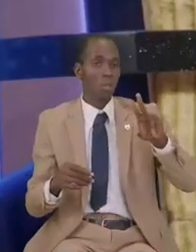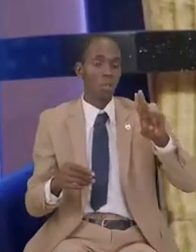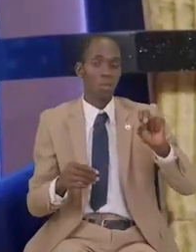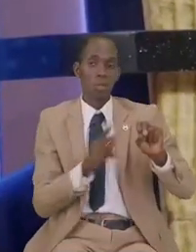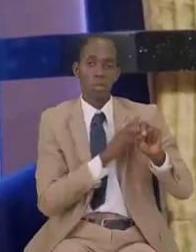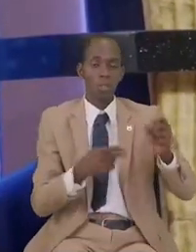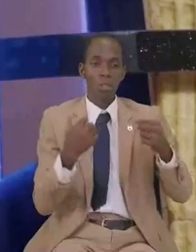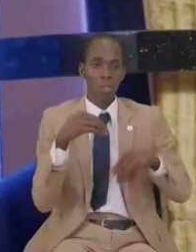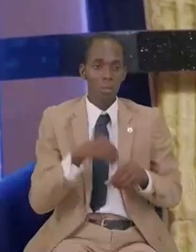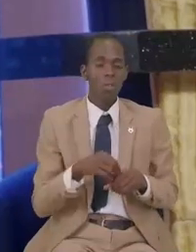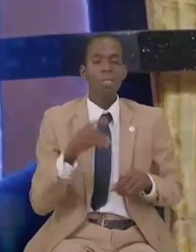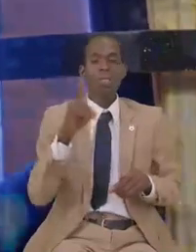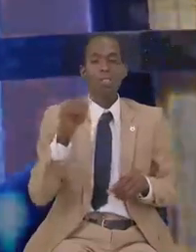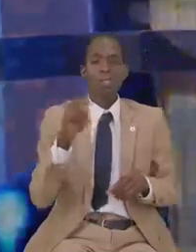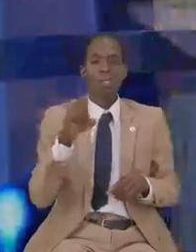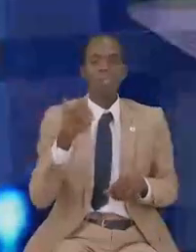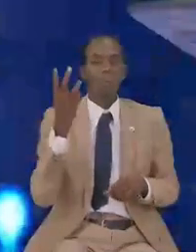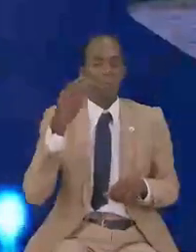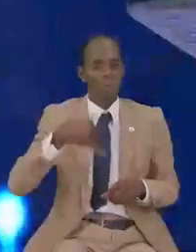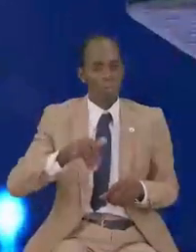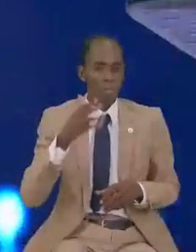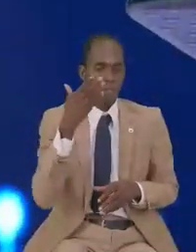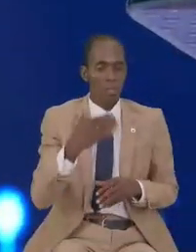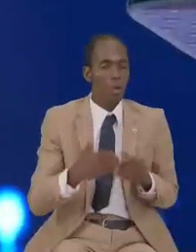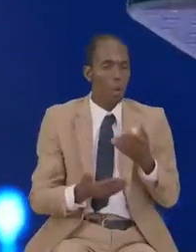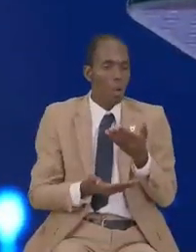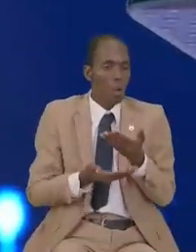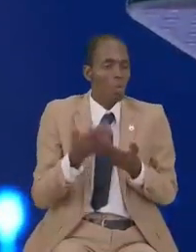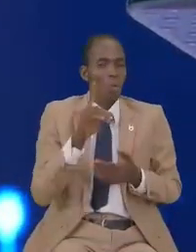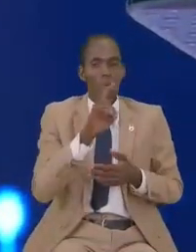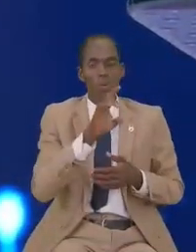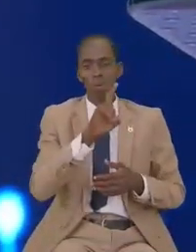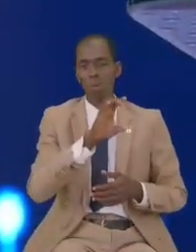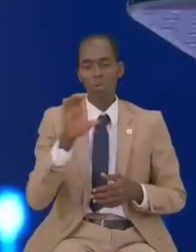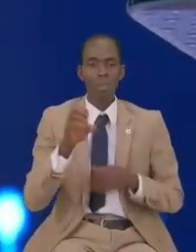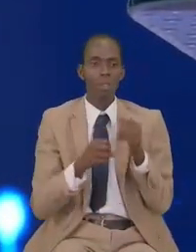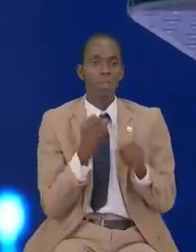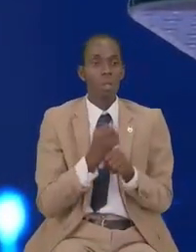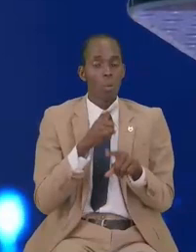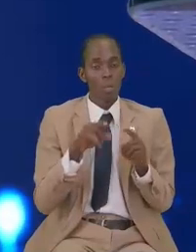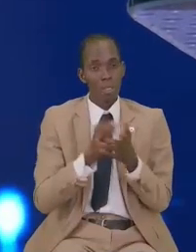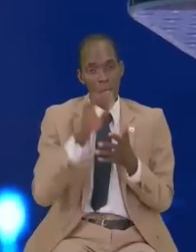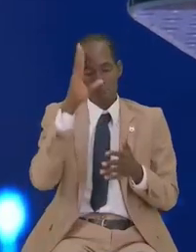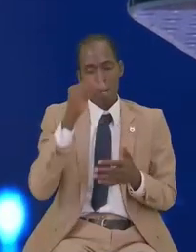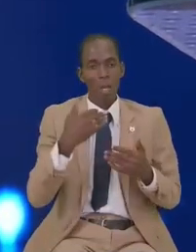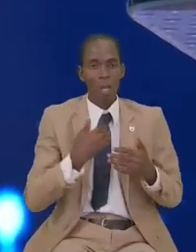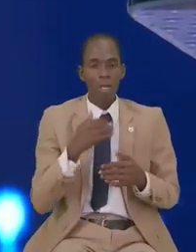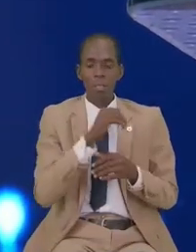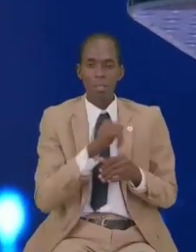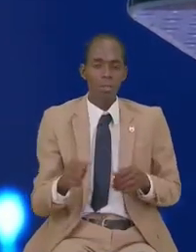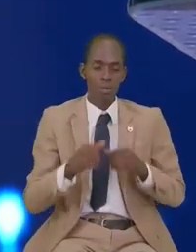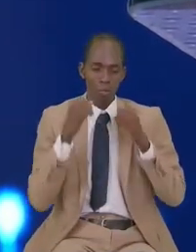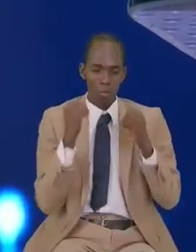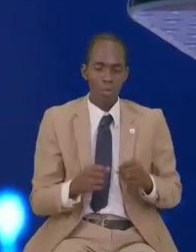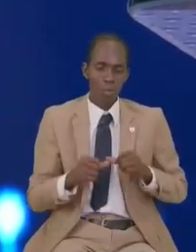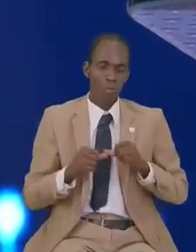Cyrus était là, il était là vers 100 ans, il était toujours là. Il avait le cœur persévérant, il ne va pas se corrompre, il ne